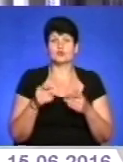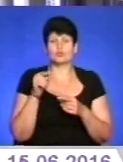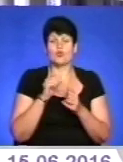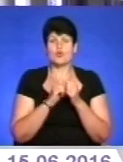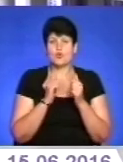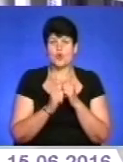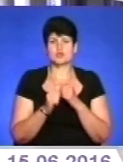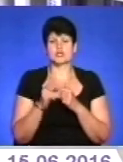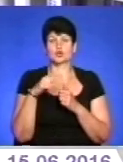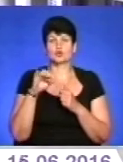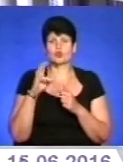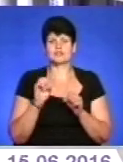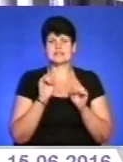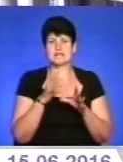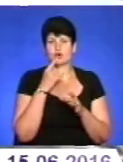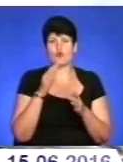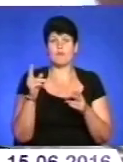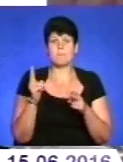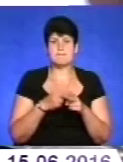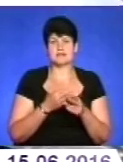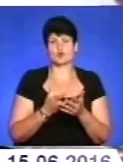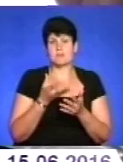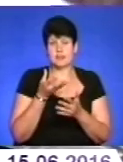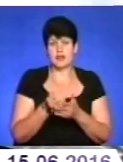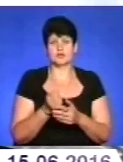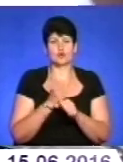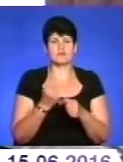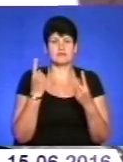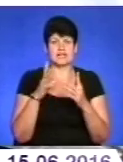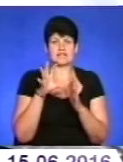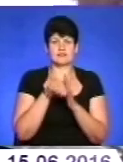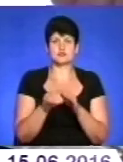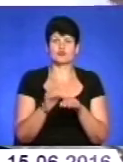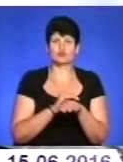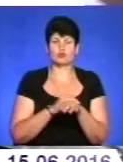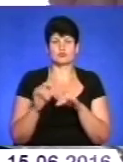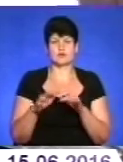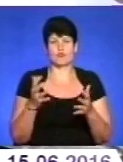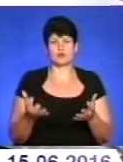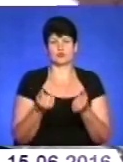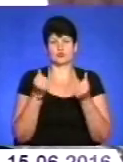донор, який здає кров безоплатно, робить свій безцінний внесок у добру справу – порятунок людських життів.